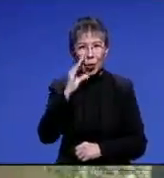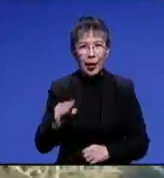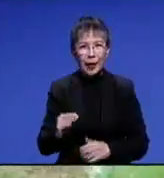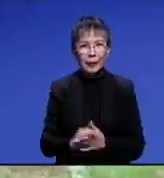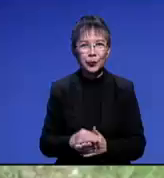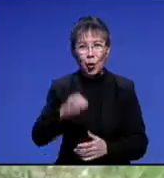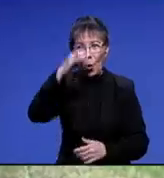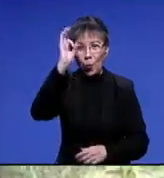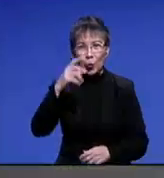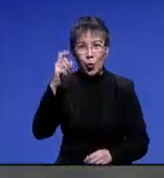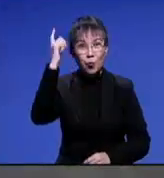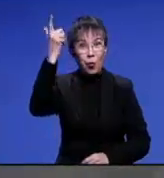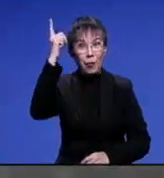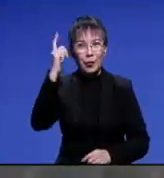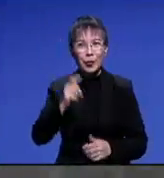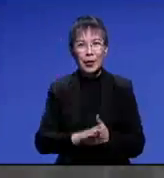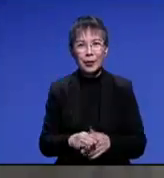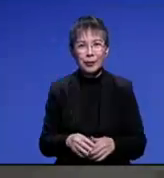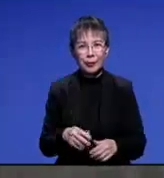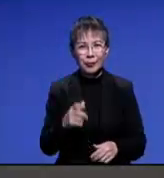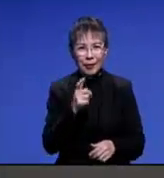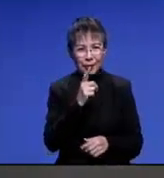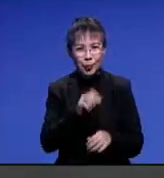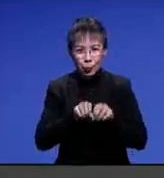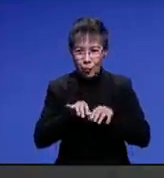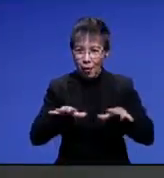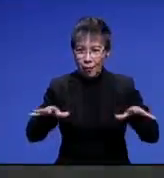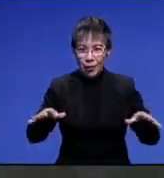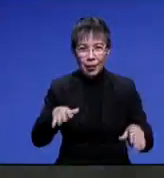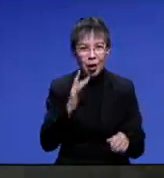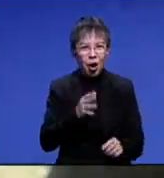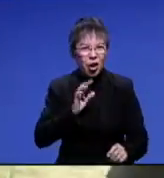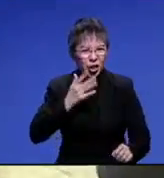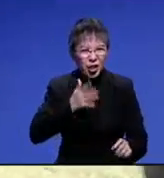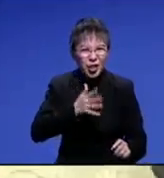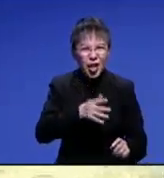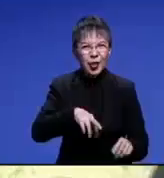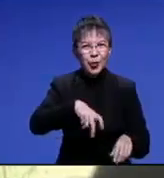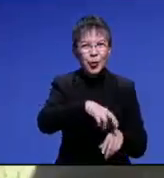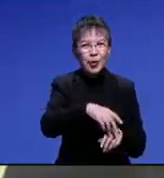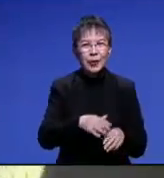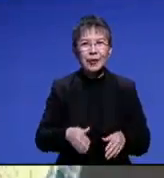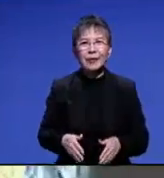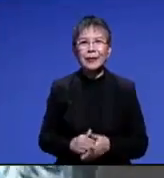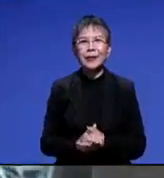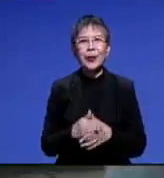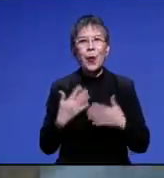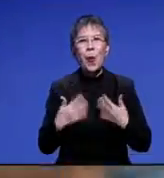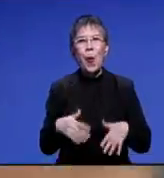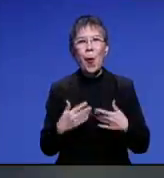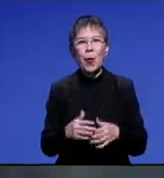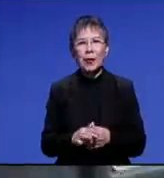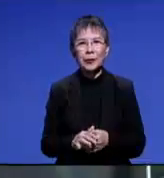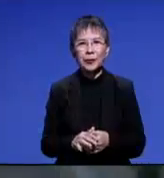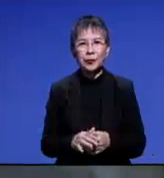kehilangan buruannya, tim buser Polresta Palembang kemudian menyebar dan mengejar pelaku hingga ke jalan Ali Gatmir.